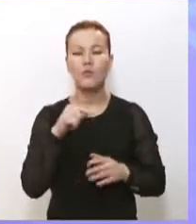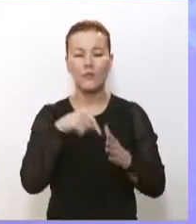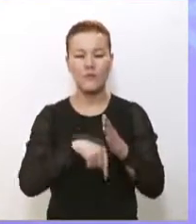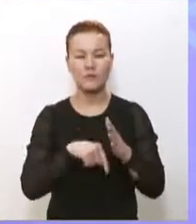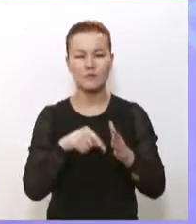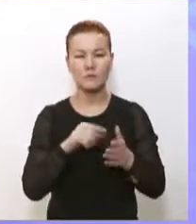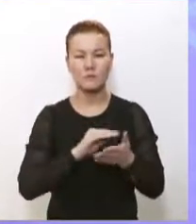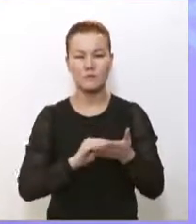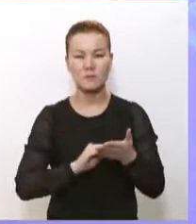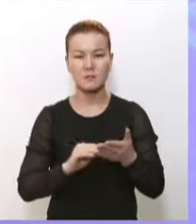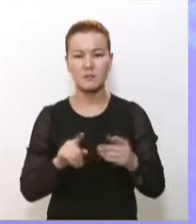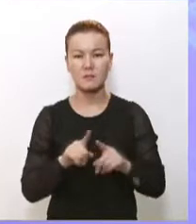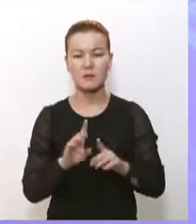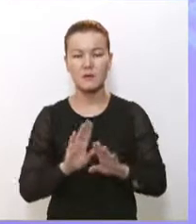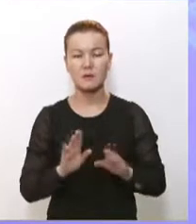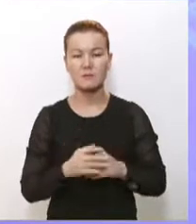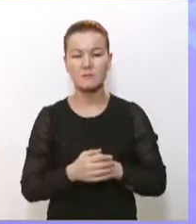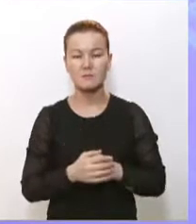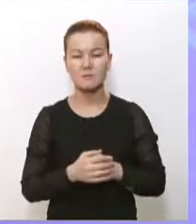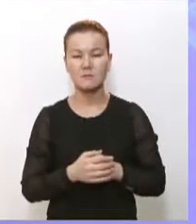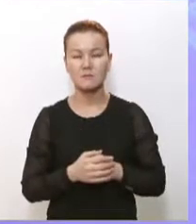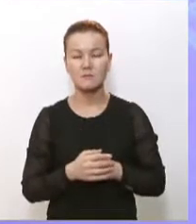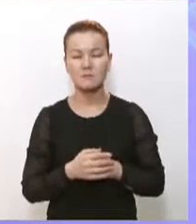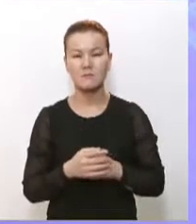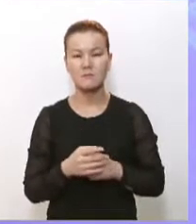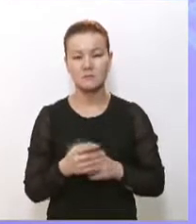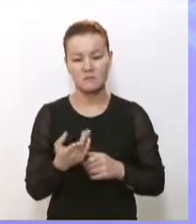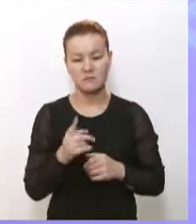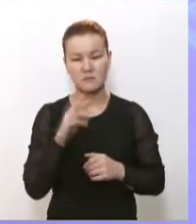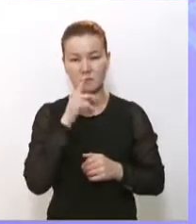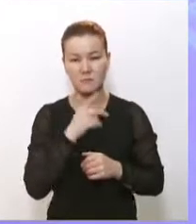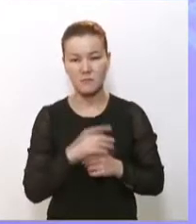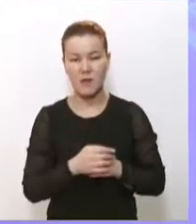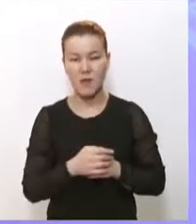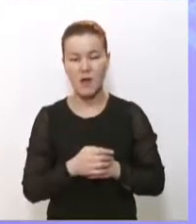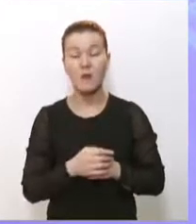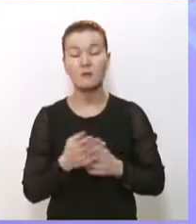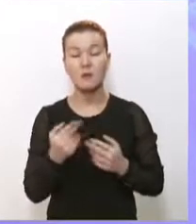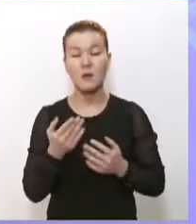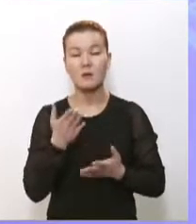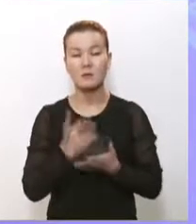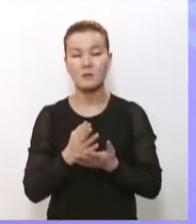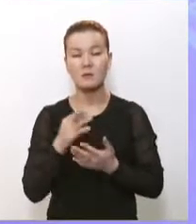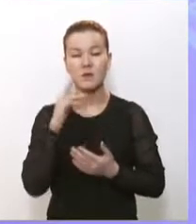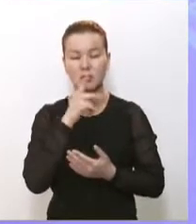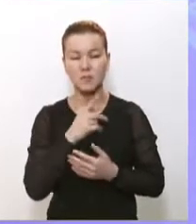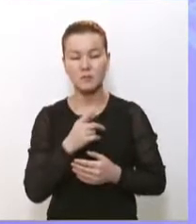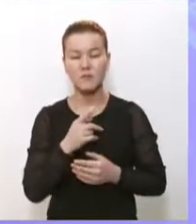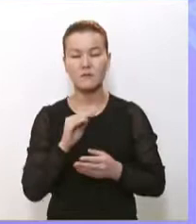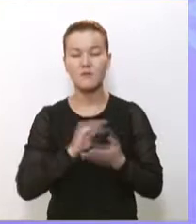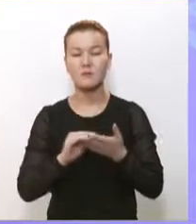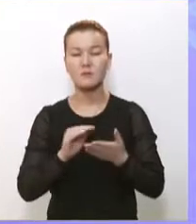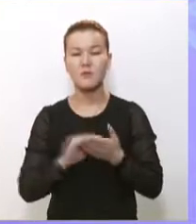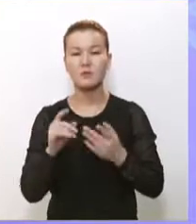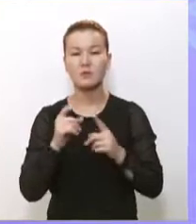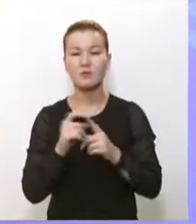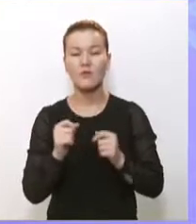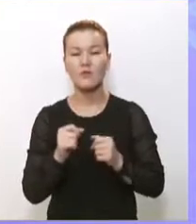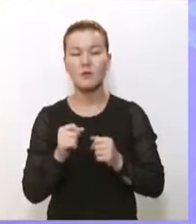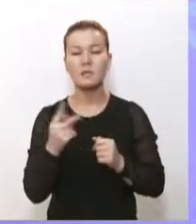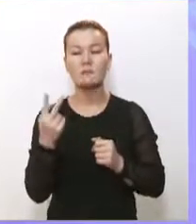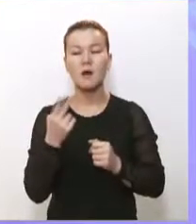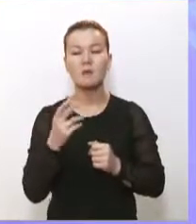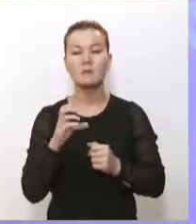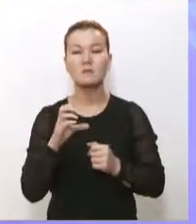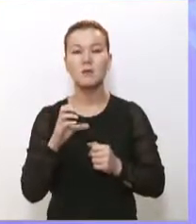так? Да, ребята, Айгуль допустила ошибки в написании слов с парными